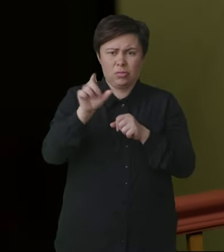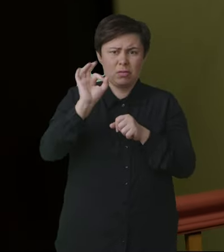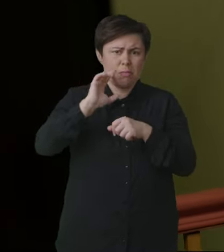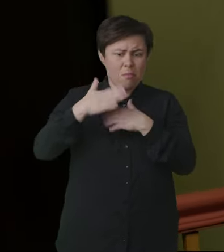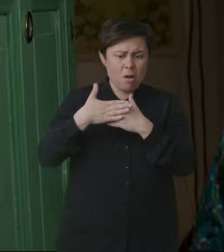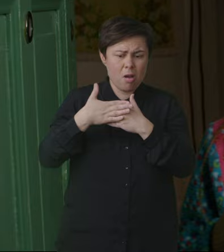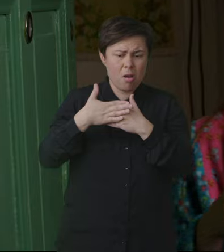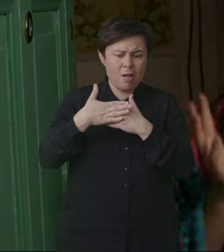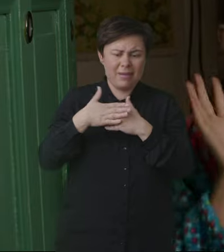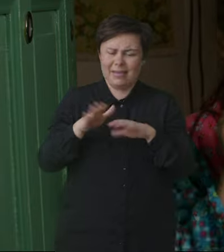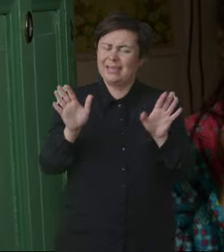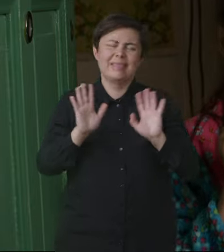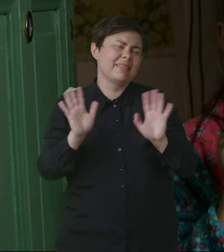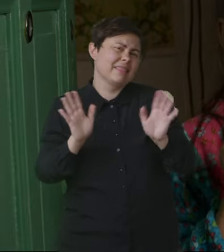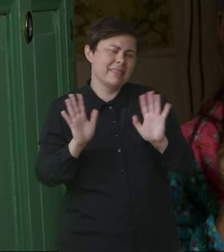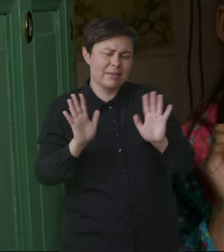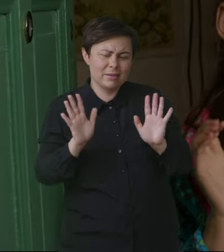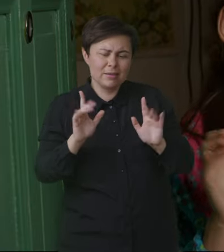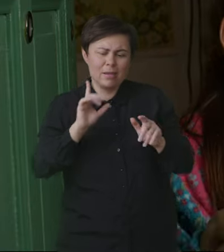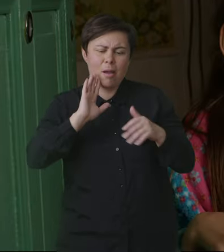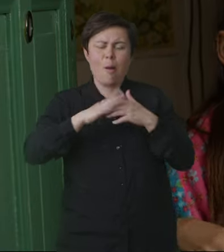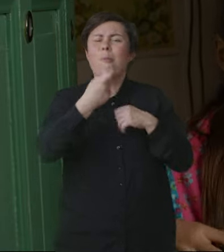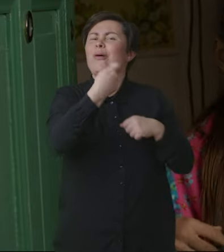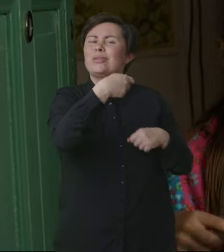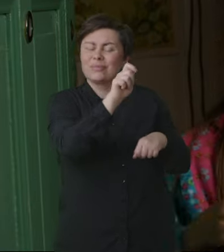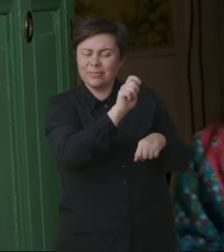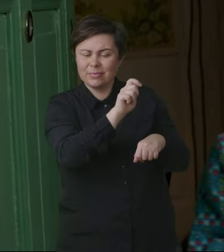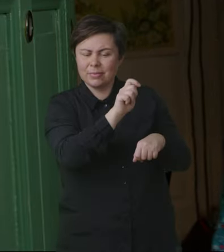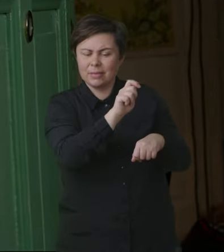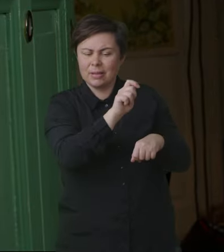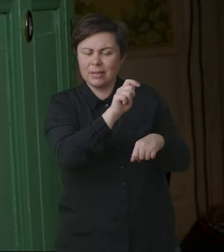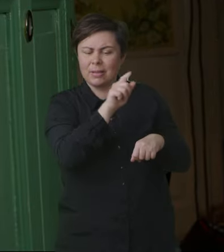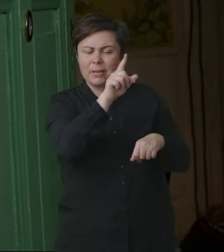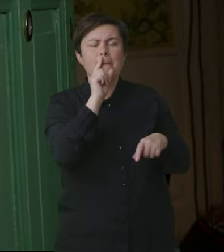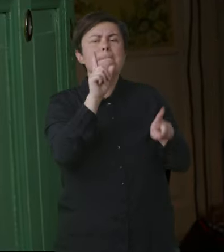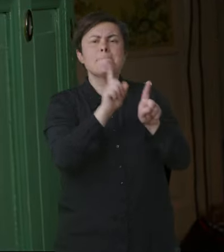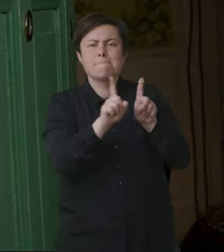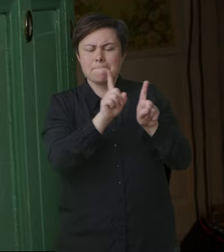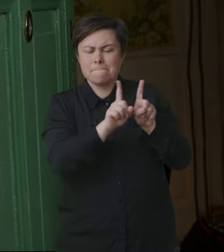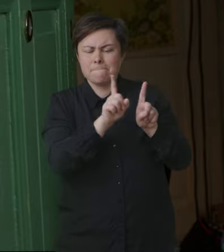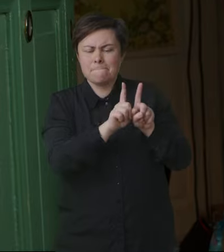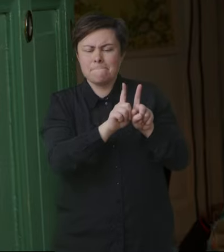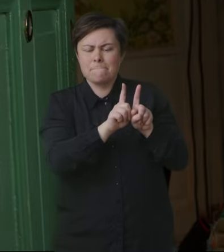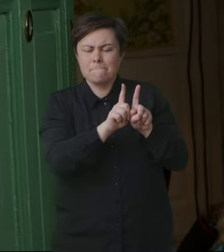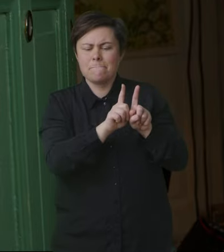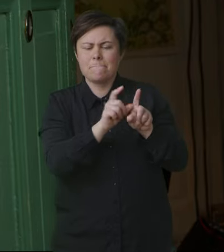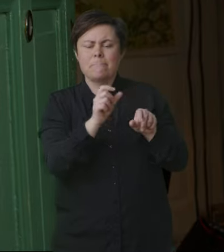domu? O nie, mąż wyjechał. Do brata.